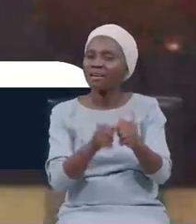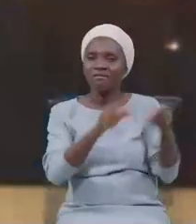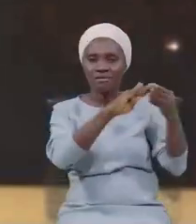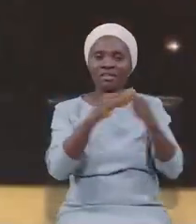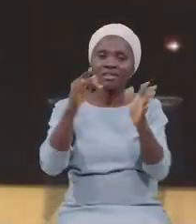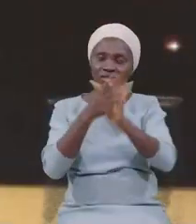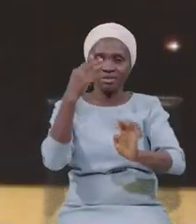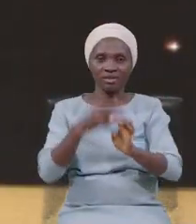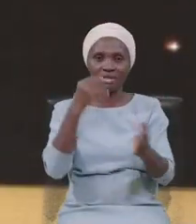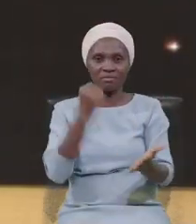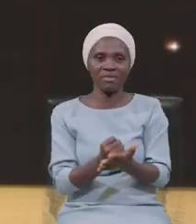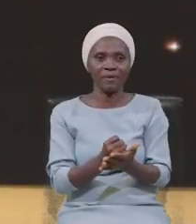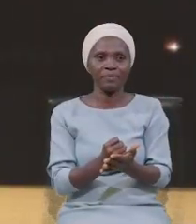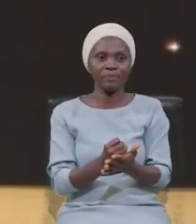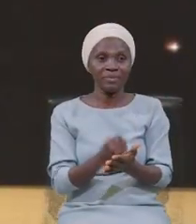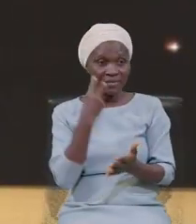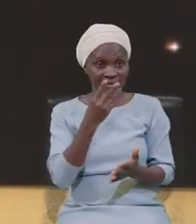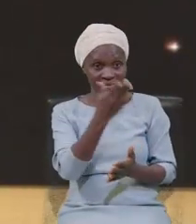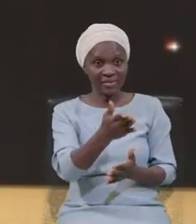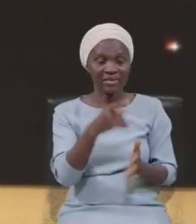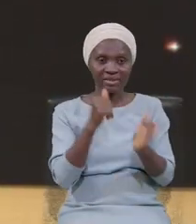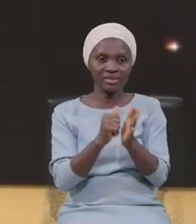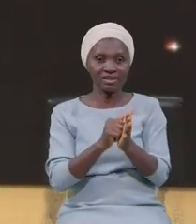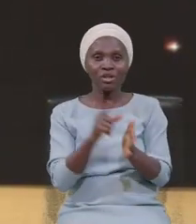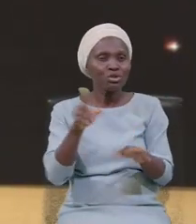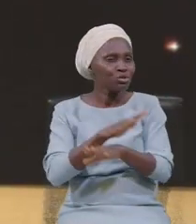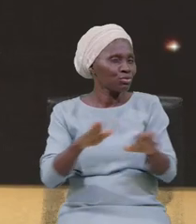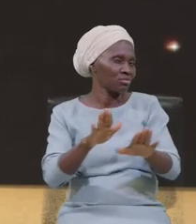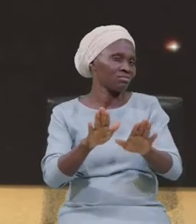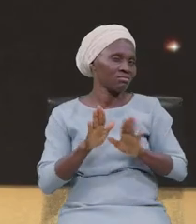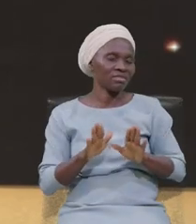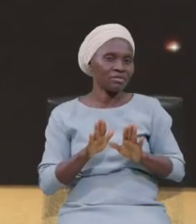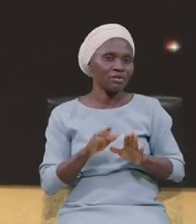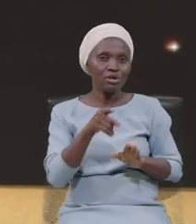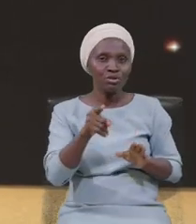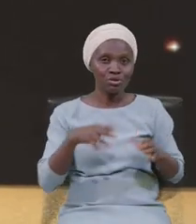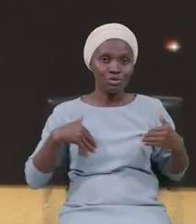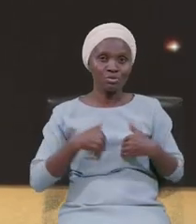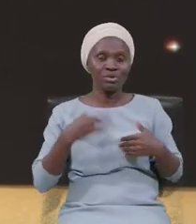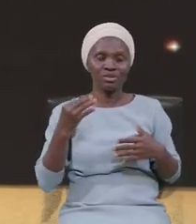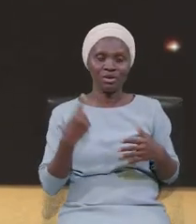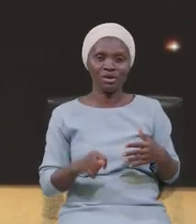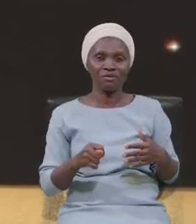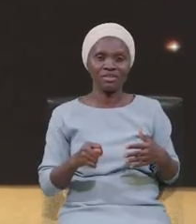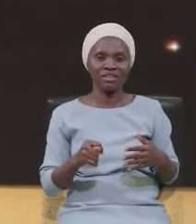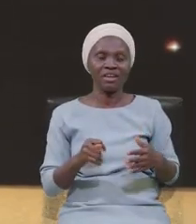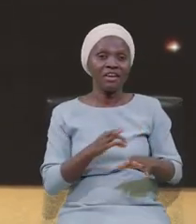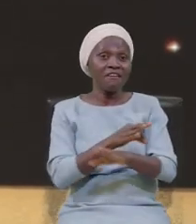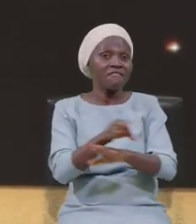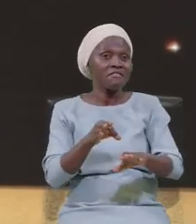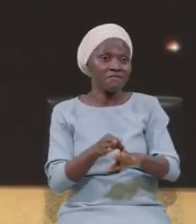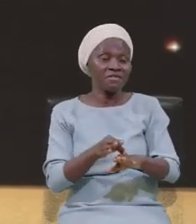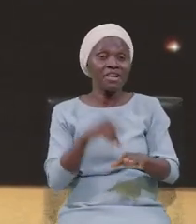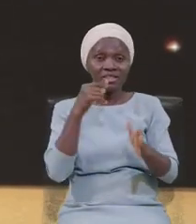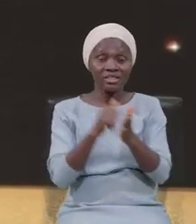la productivité agricole. Verset 22, ben des champs, ne craignez pas, car les plaines du désert reverdiront. Car les